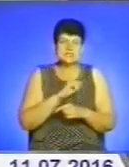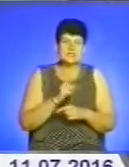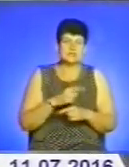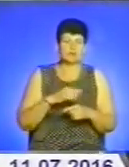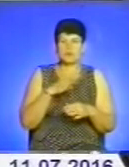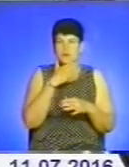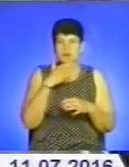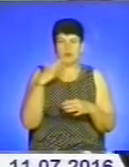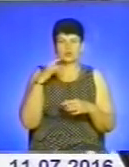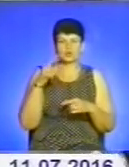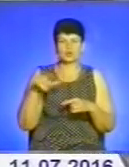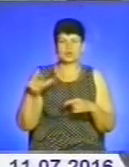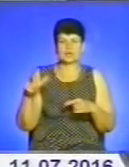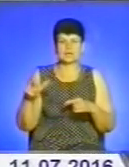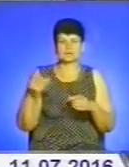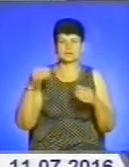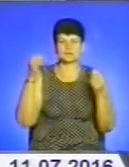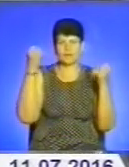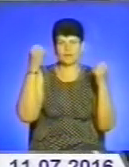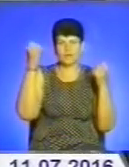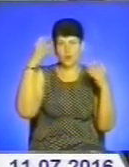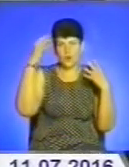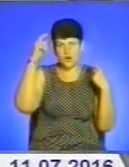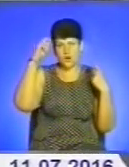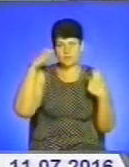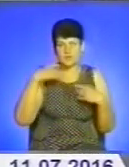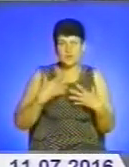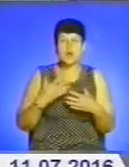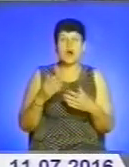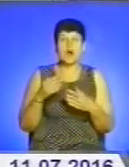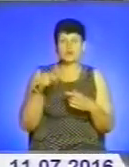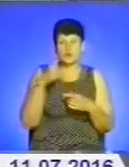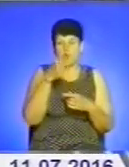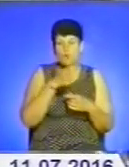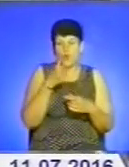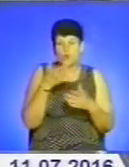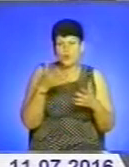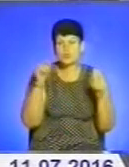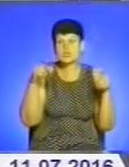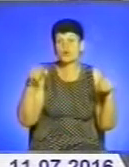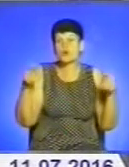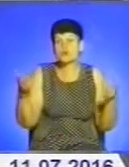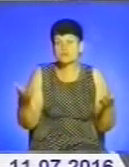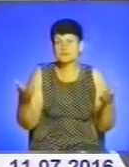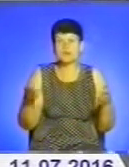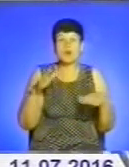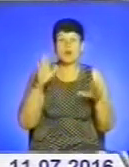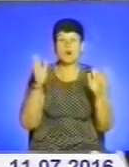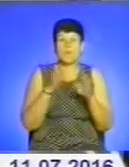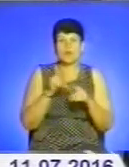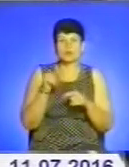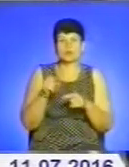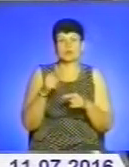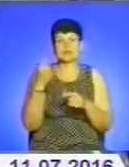багато було людей з опіками. Цього року ми якби розраховували теж на спеку, а виявився, що буде, що дощ. І погода така: один день дощ, другий